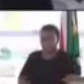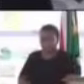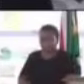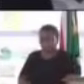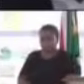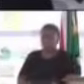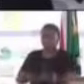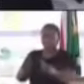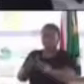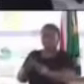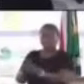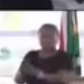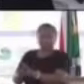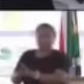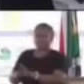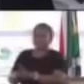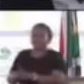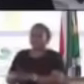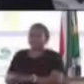engifisa ukuba